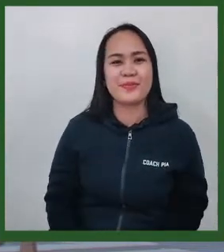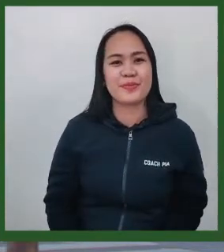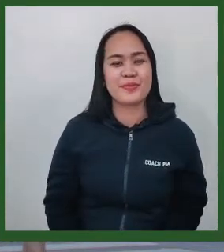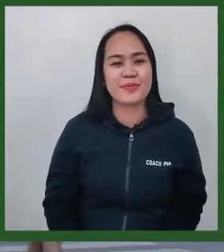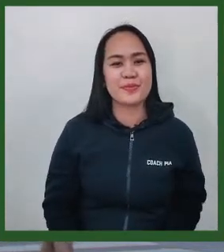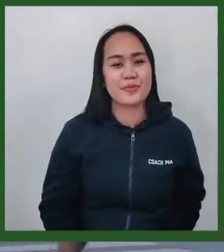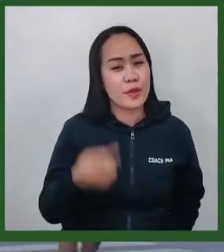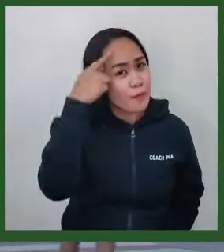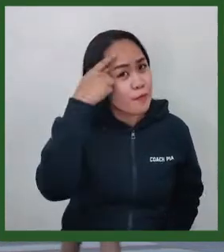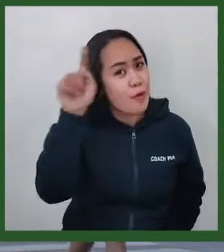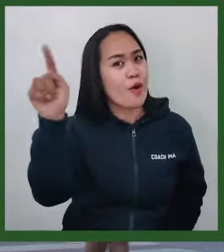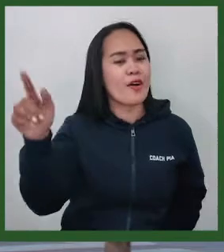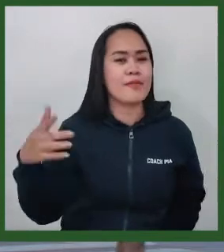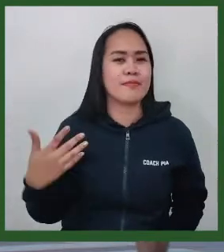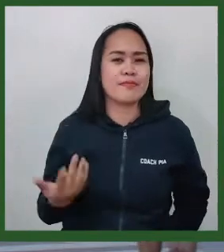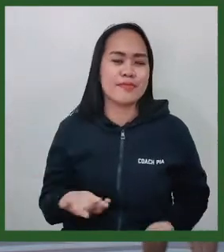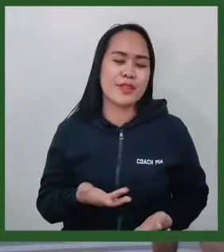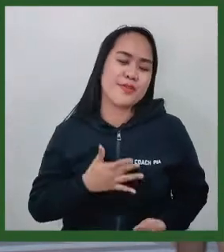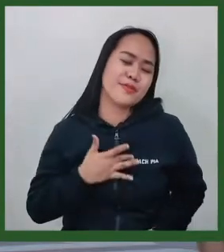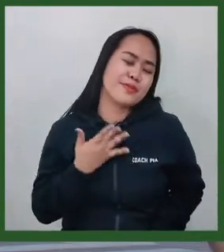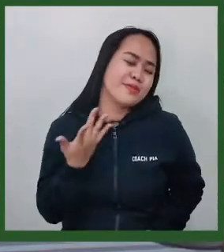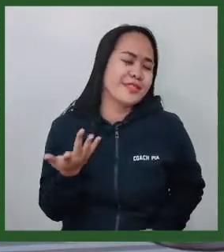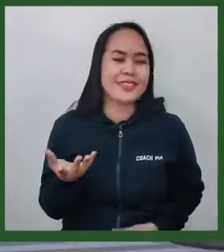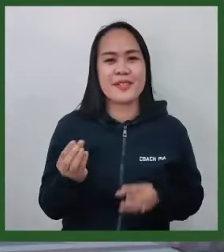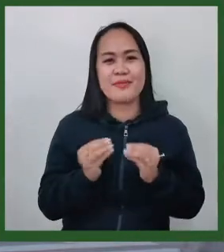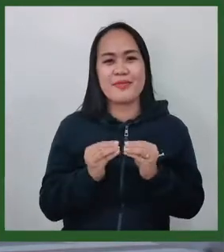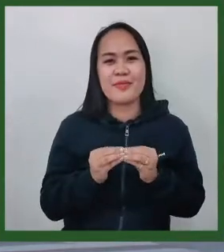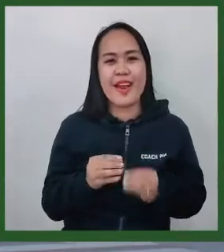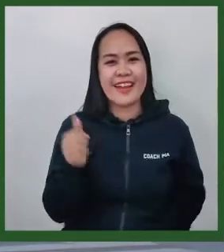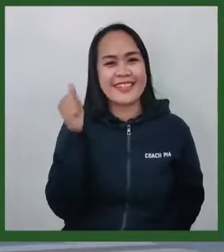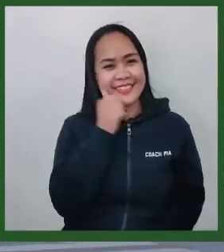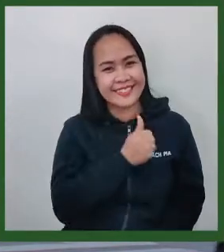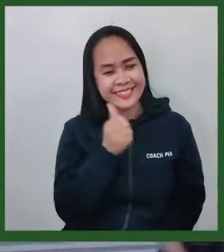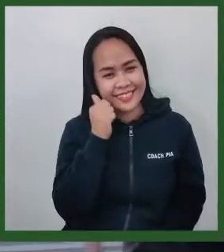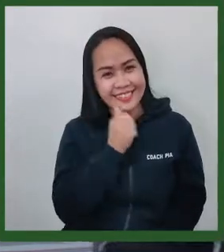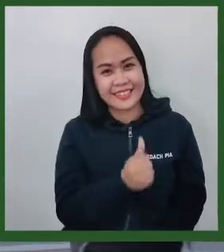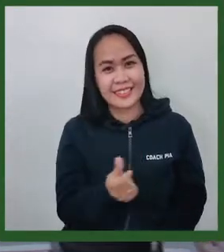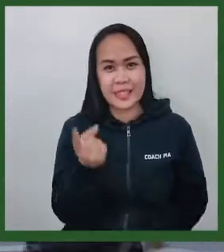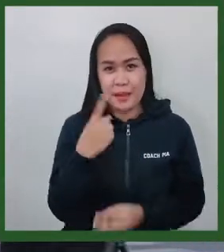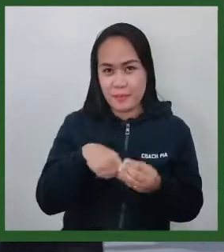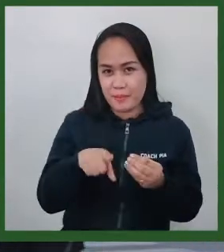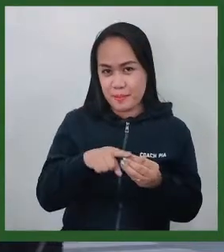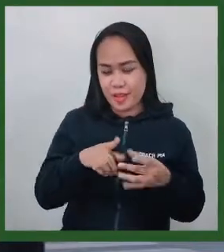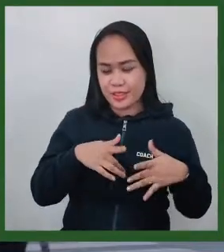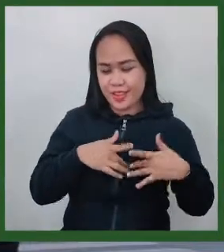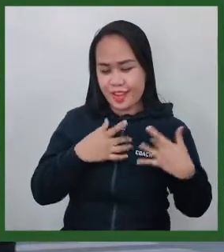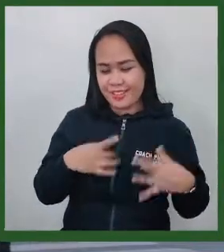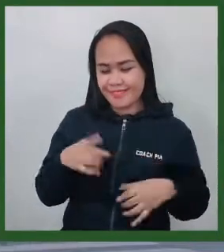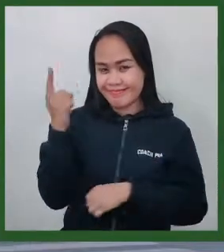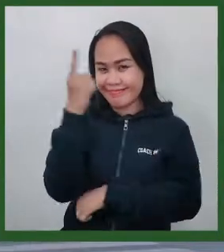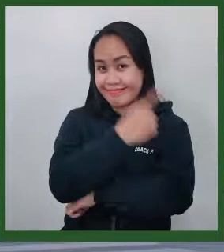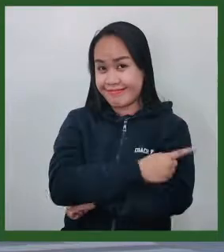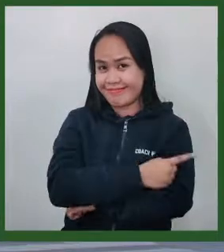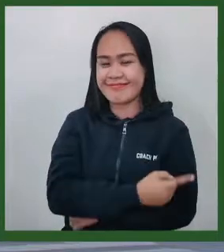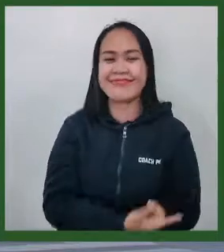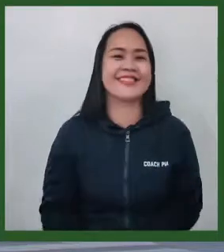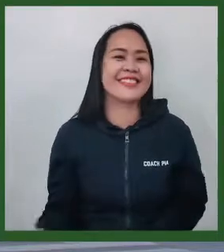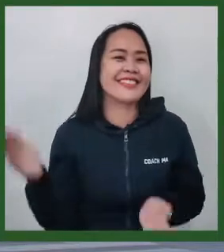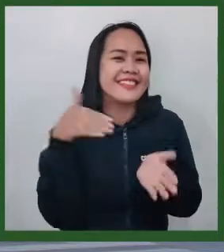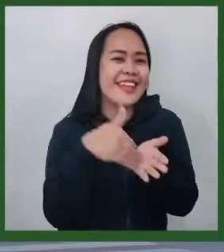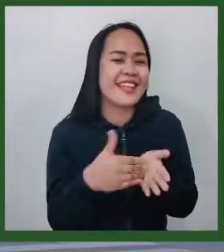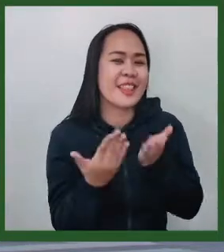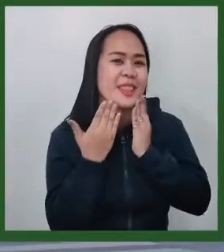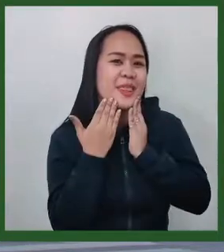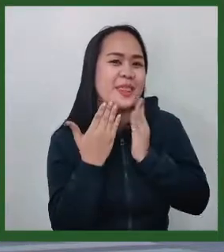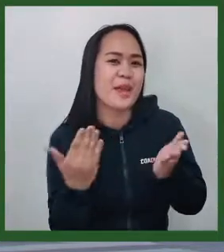na para ho ay mas maramdaman naman, lalo-lalo na ng mga kababaihan, ang araw ng mga puso. So, muli sa